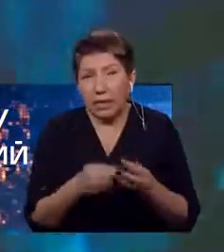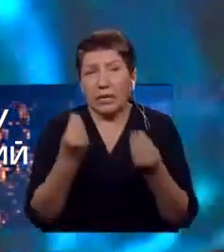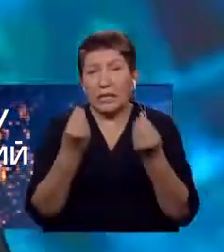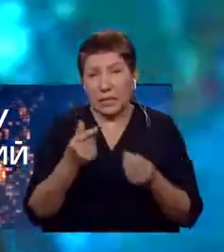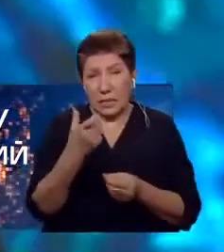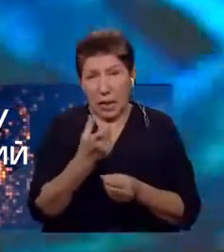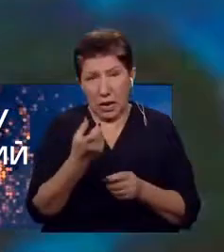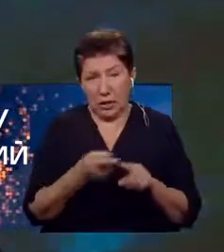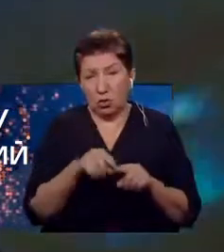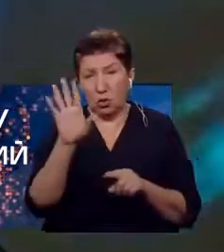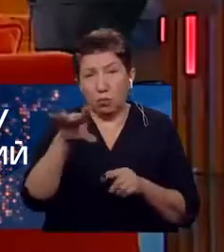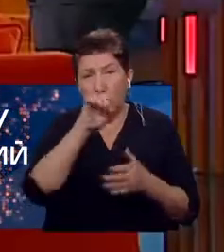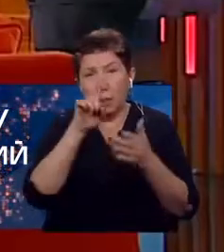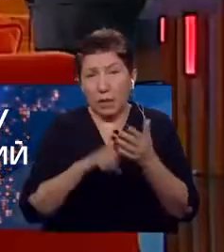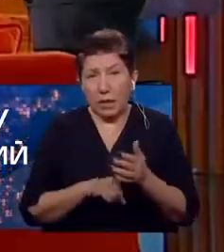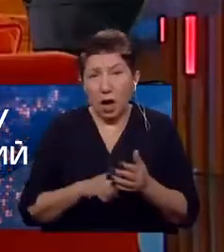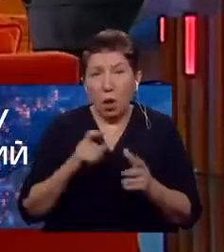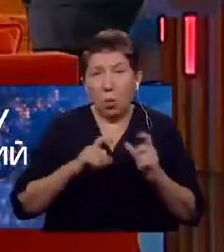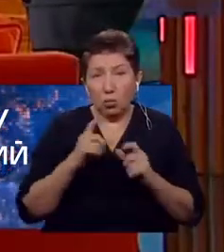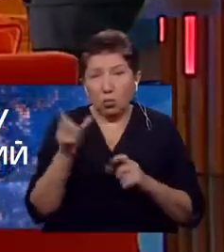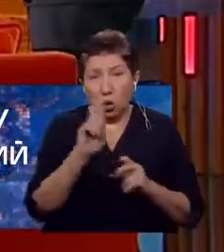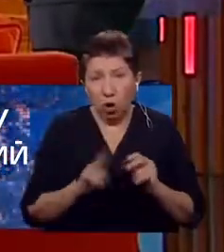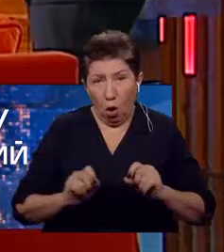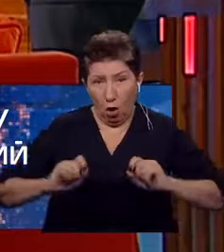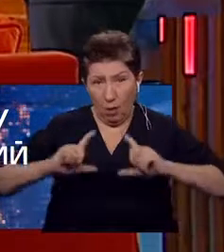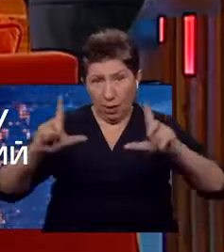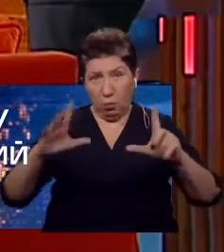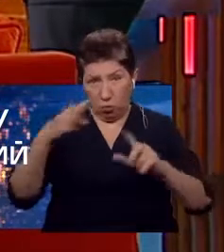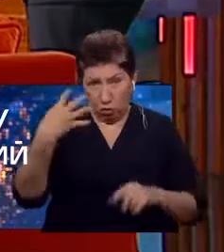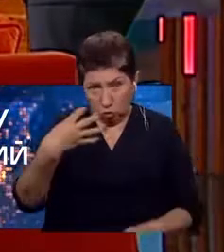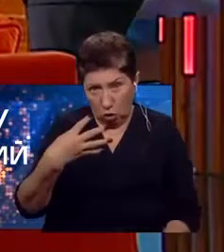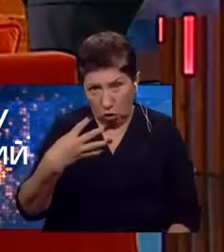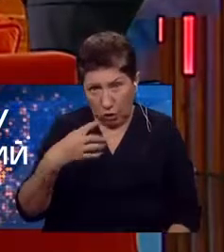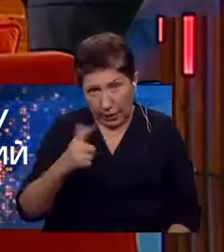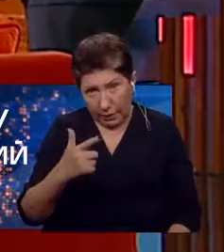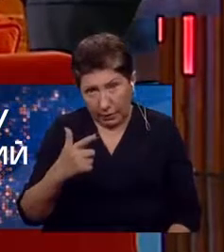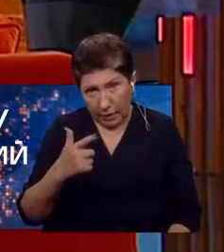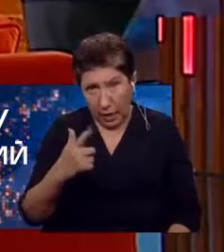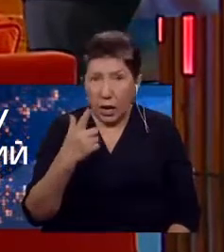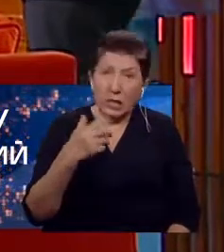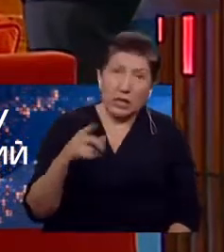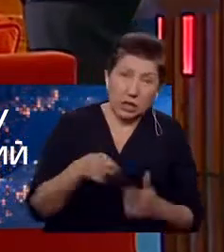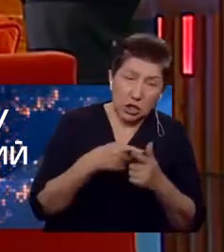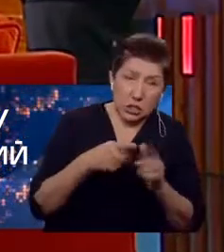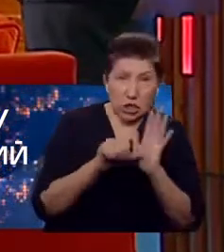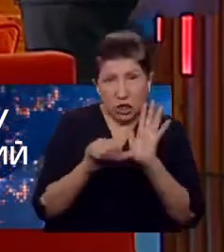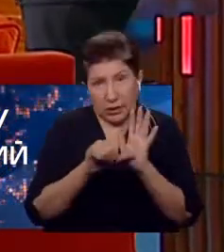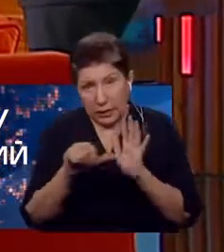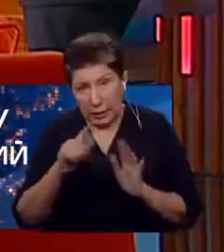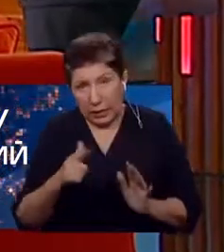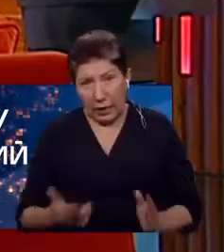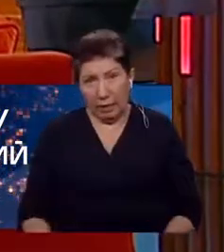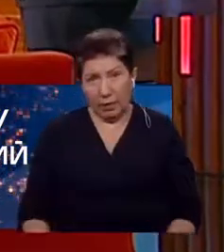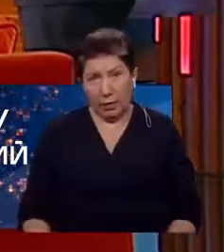газ. Тоді буде стояти питання курсу долара. Він буде 40 гривень за долар, чи 50, чи